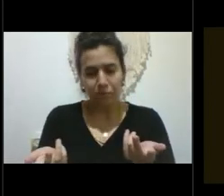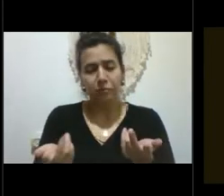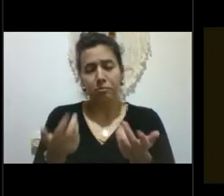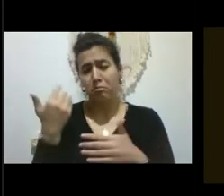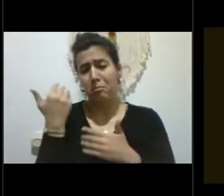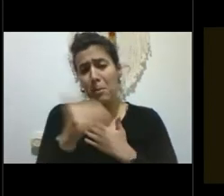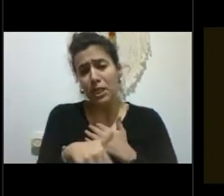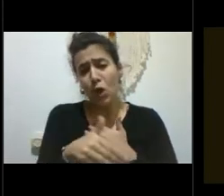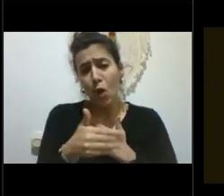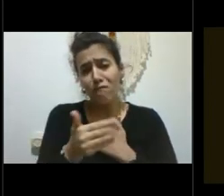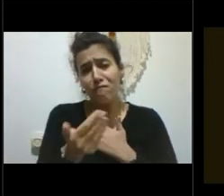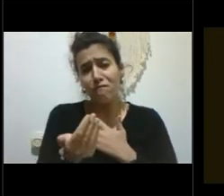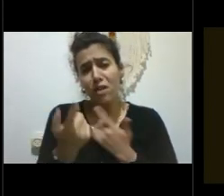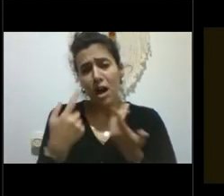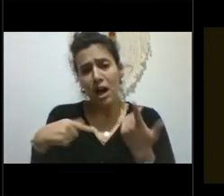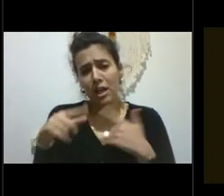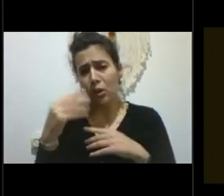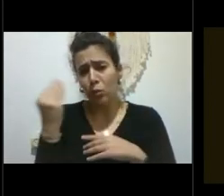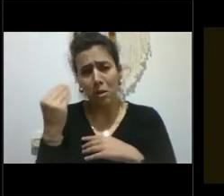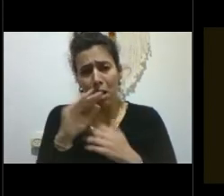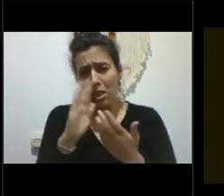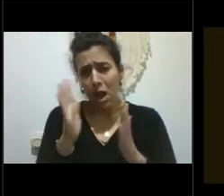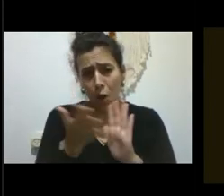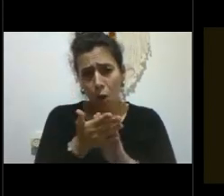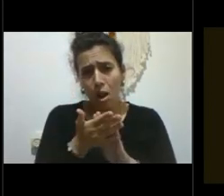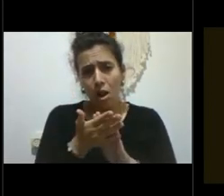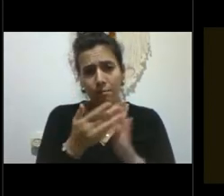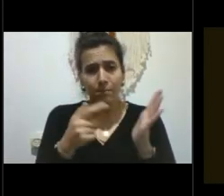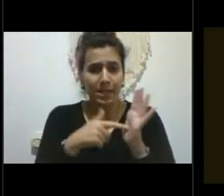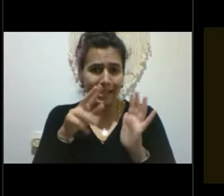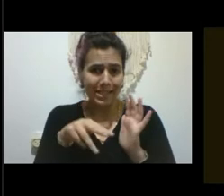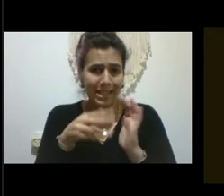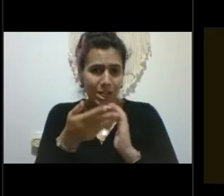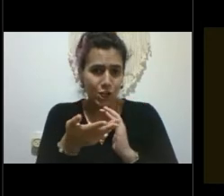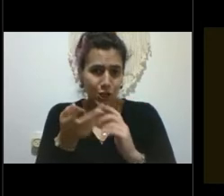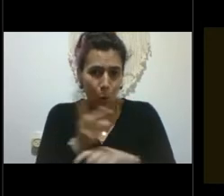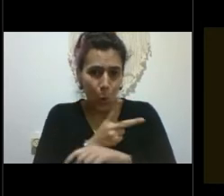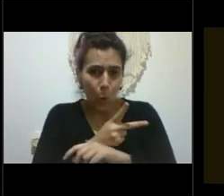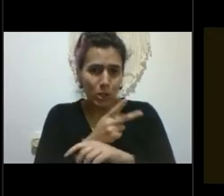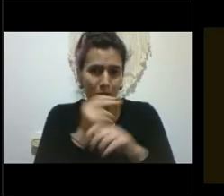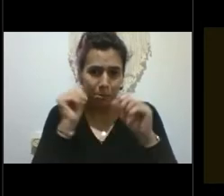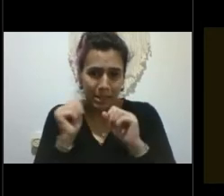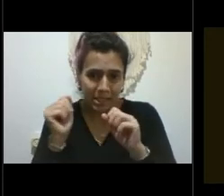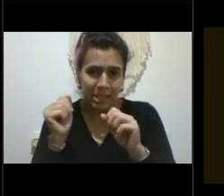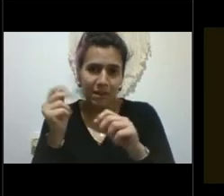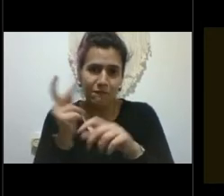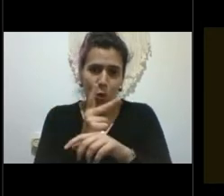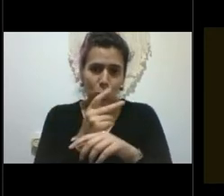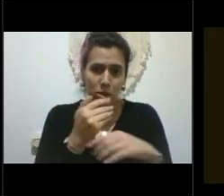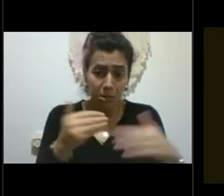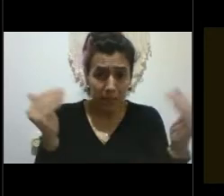אנחנו נעבור על הכל, זה למה יש קורס בסיסי וקורס מתקדם.